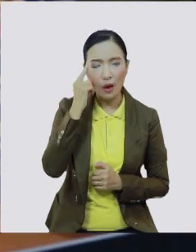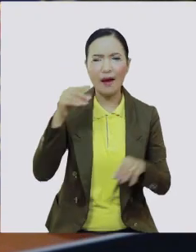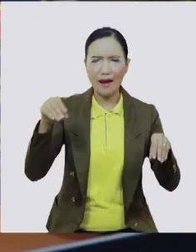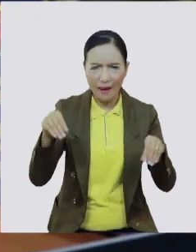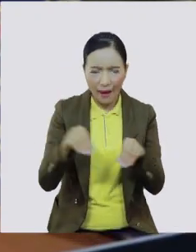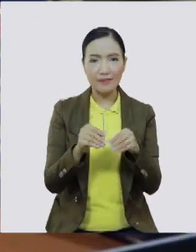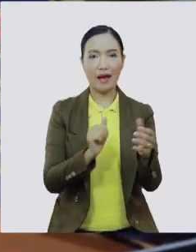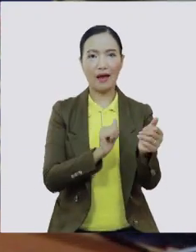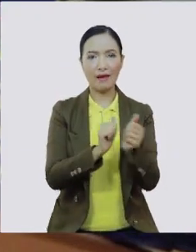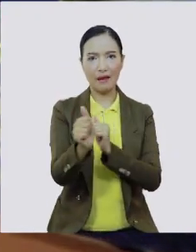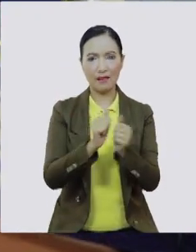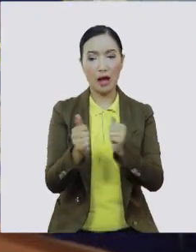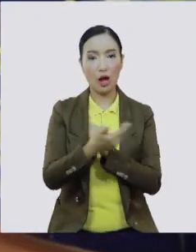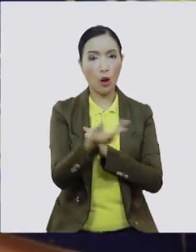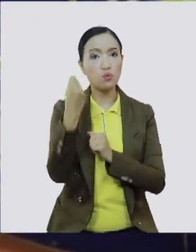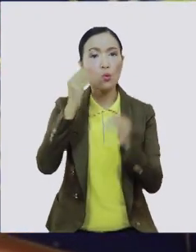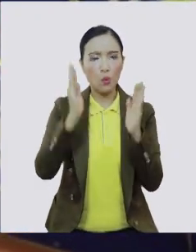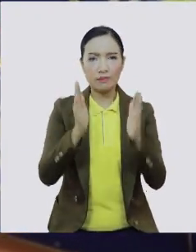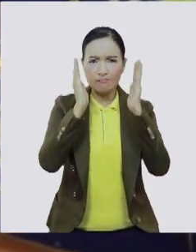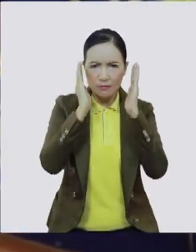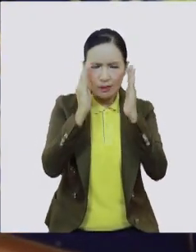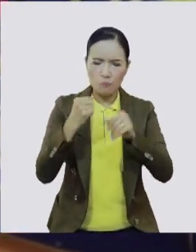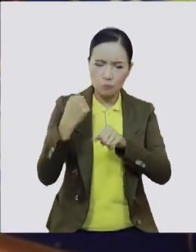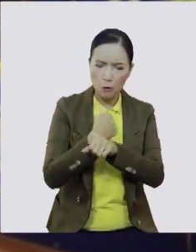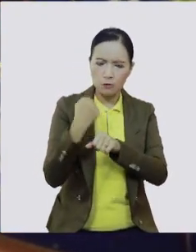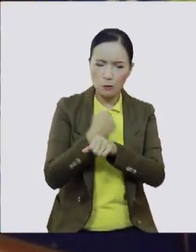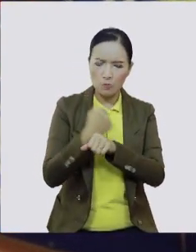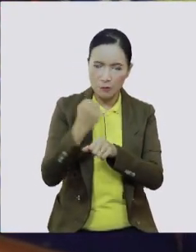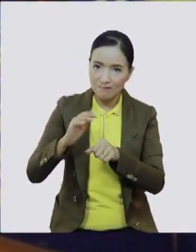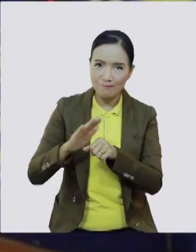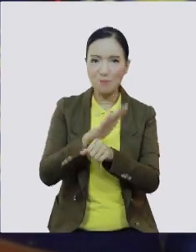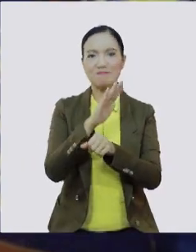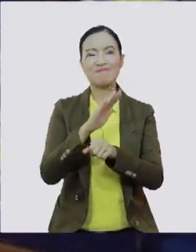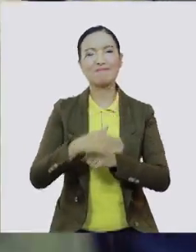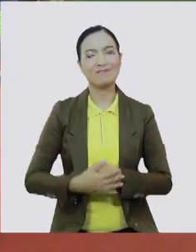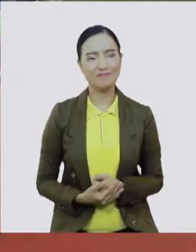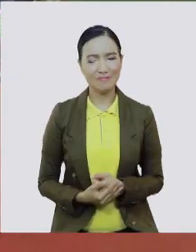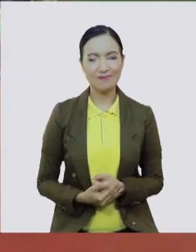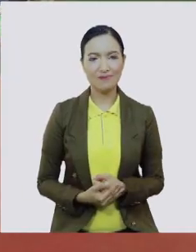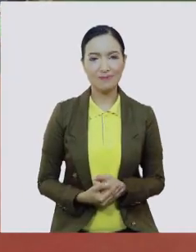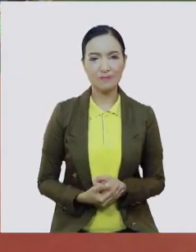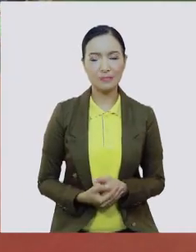ใกล้ช่วงการแข่งขันทุกคนก็ต้องแบบตั้งหน้าตั้งตาฝึกซ้อมอย่างเต็มที่เลยครับ